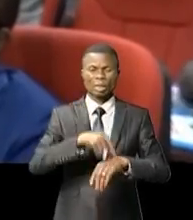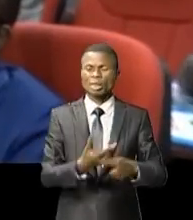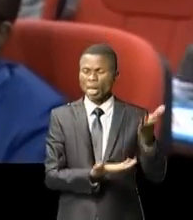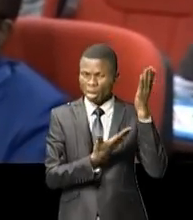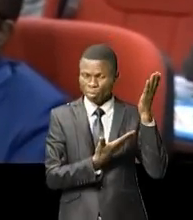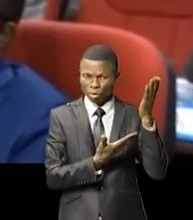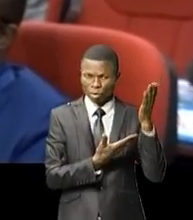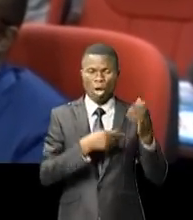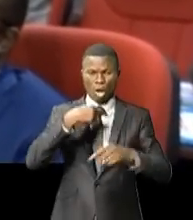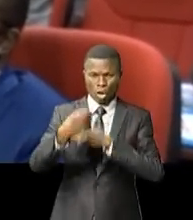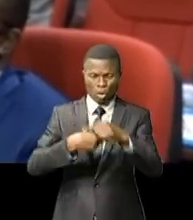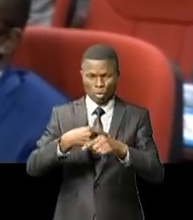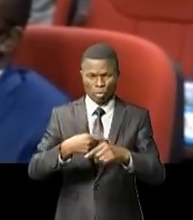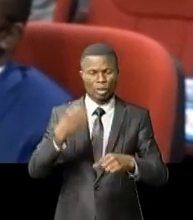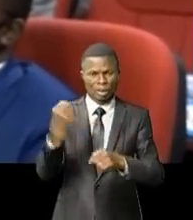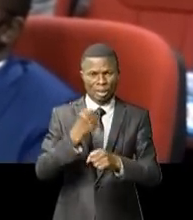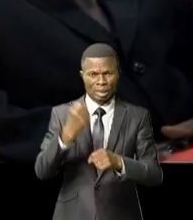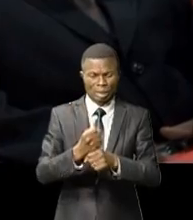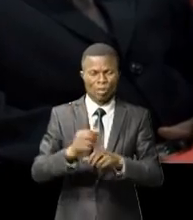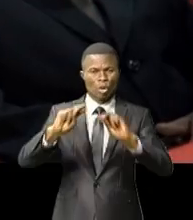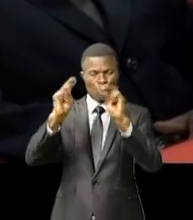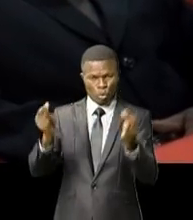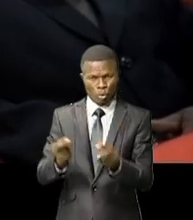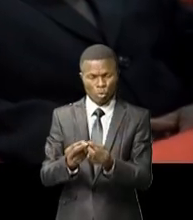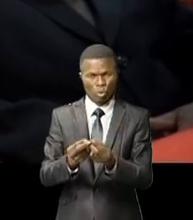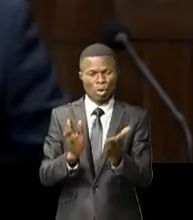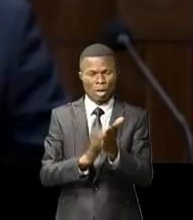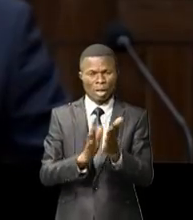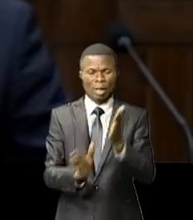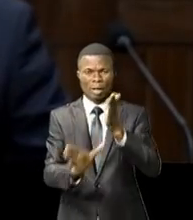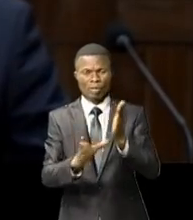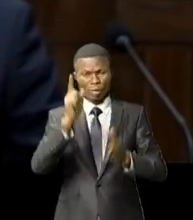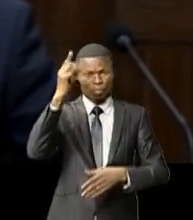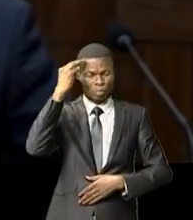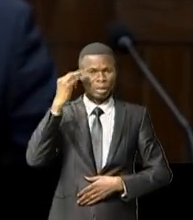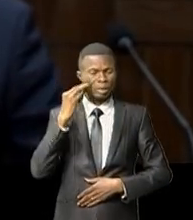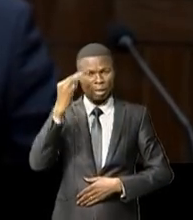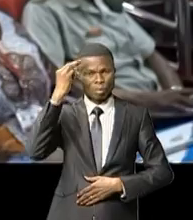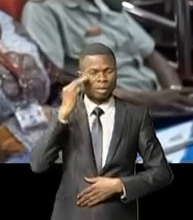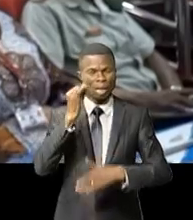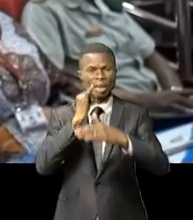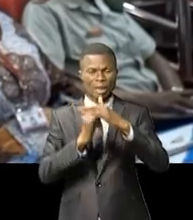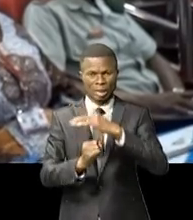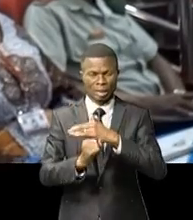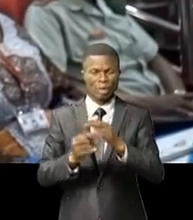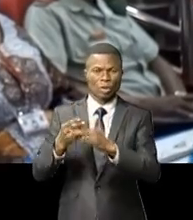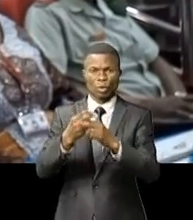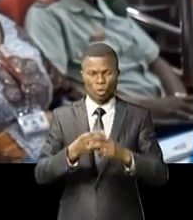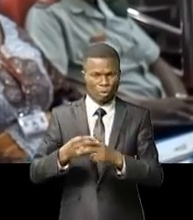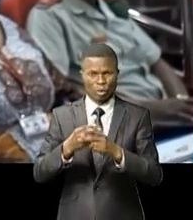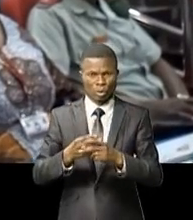a été le lancement même des travaux du colloque par le vice-premier ministre, ministre de l'Intérieur et